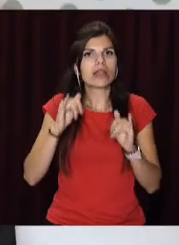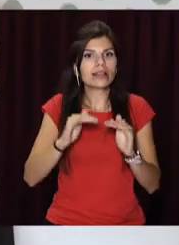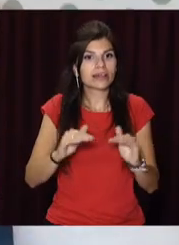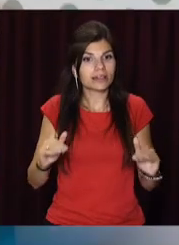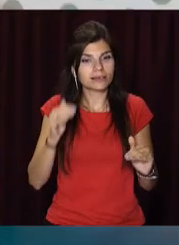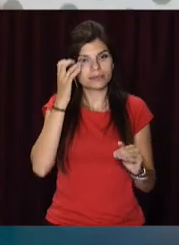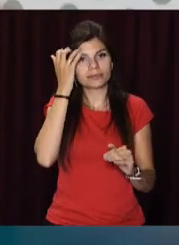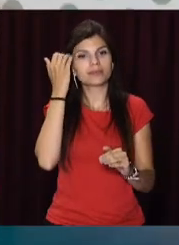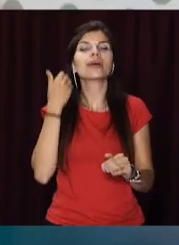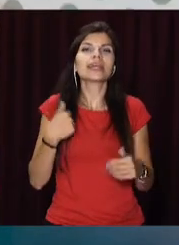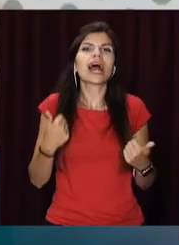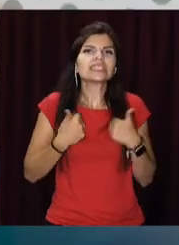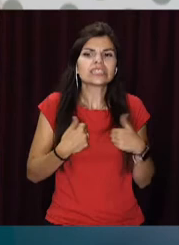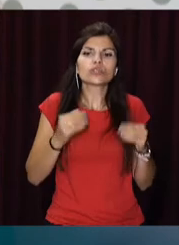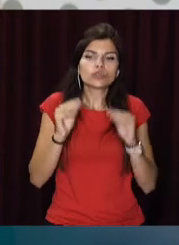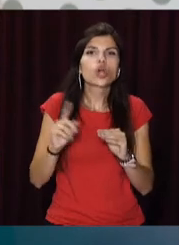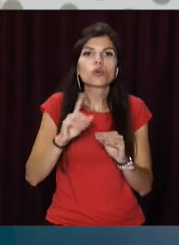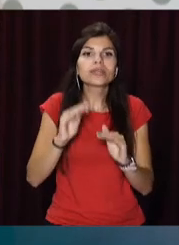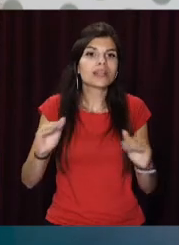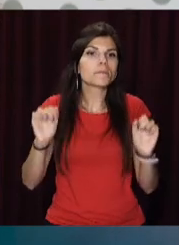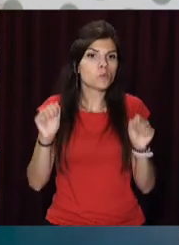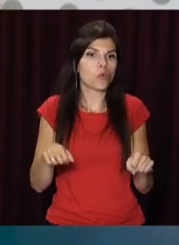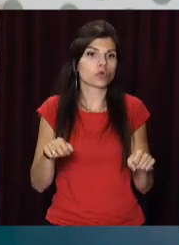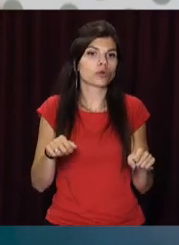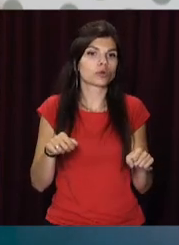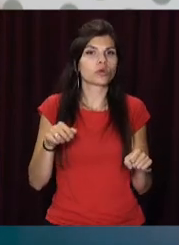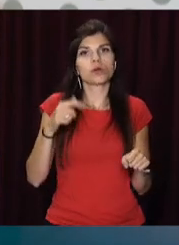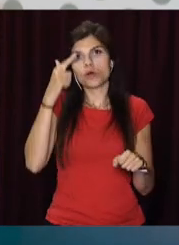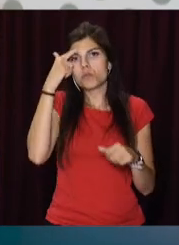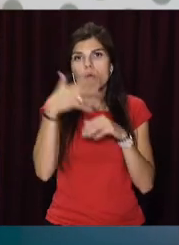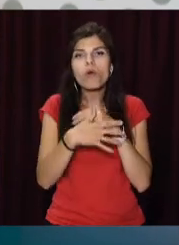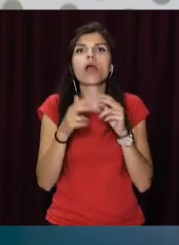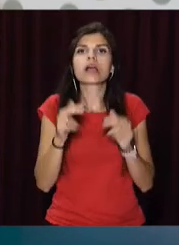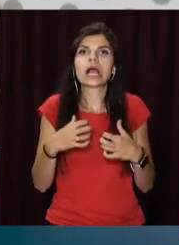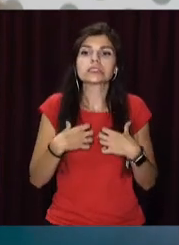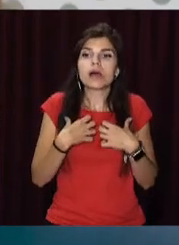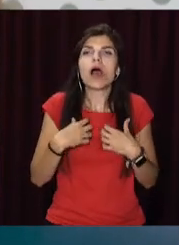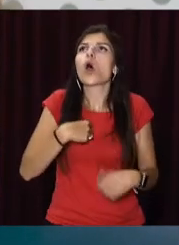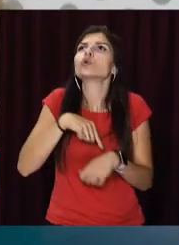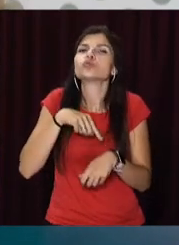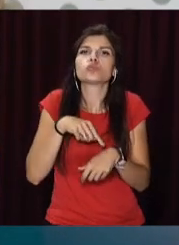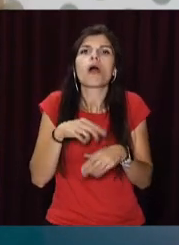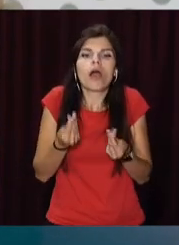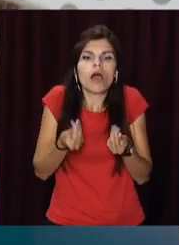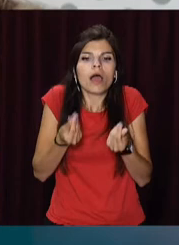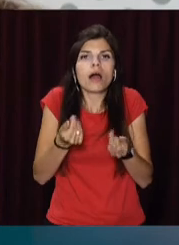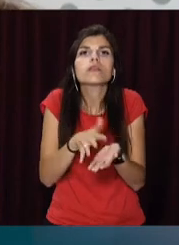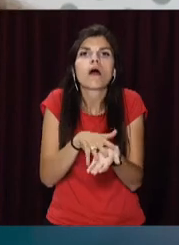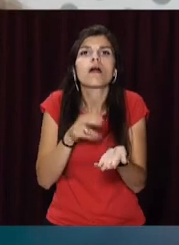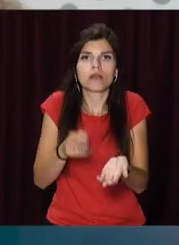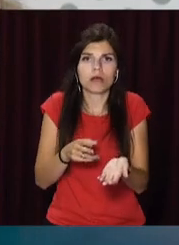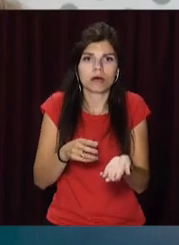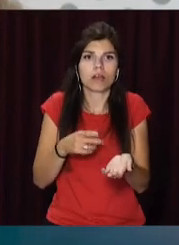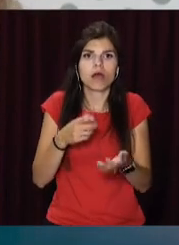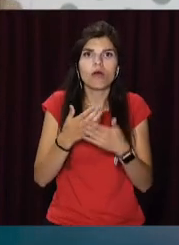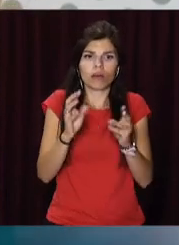Я постаралась внести сюди, щоб діти могли осознавати, як проживається страх на фізичному рівні. Тобто ледяніють